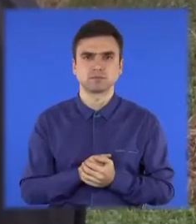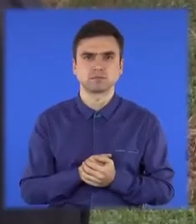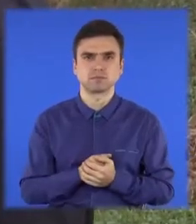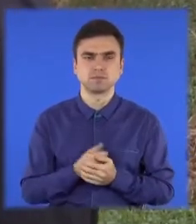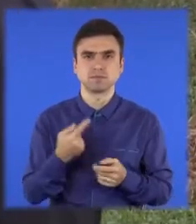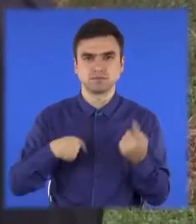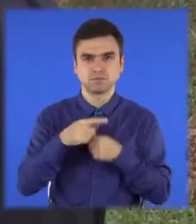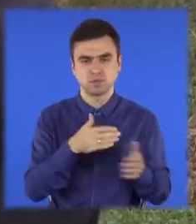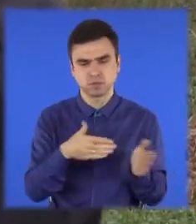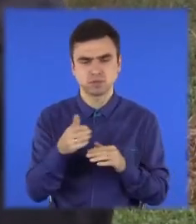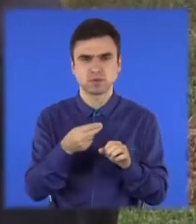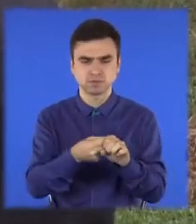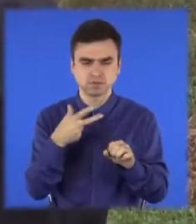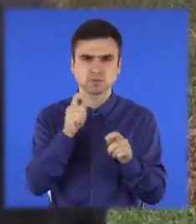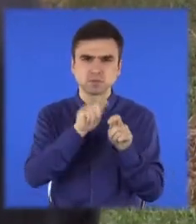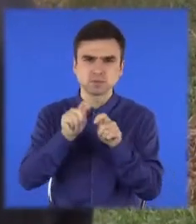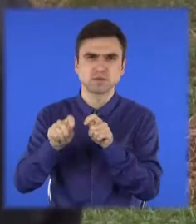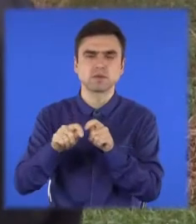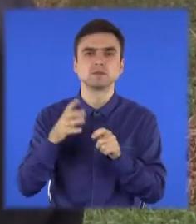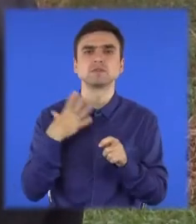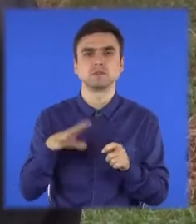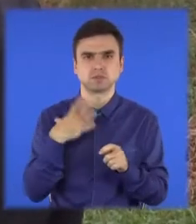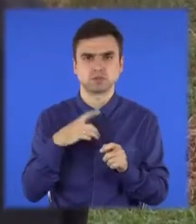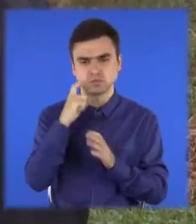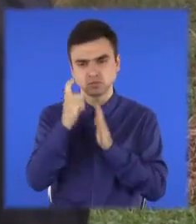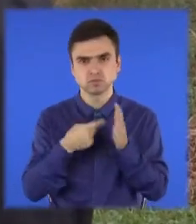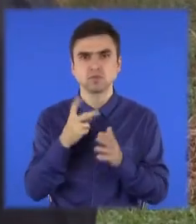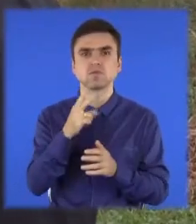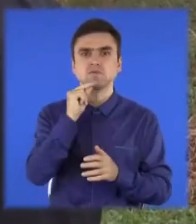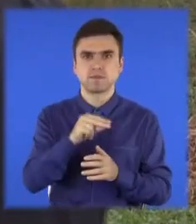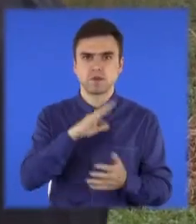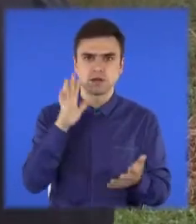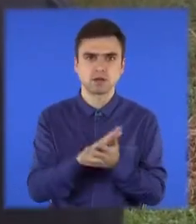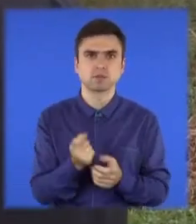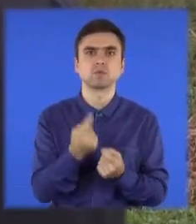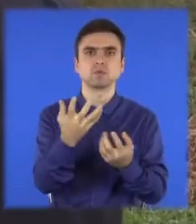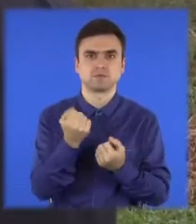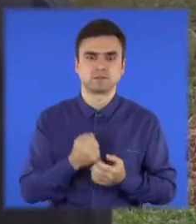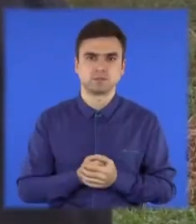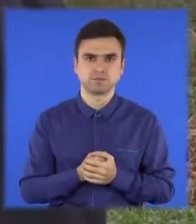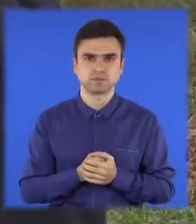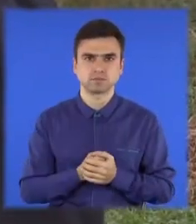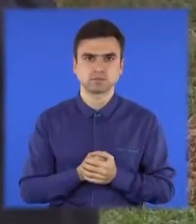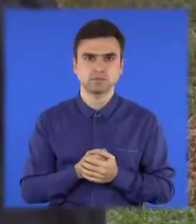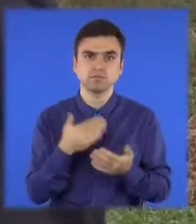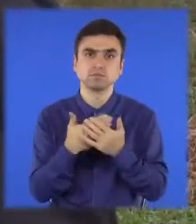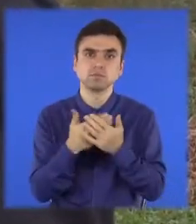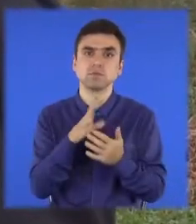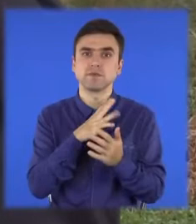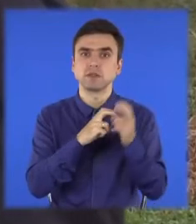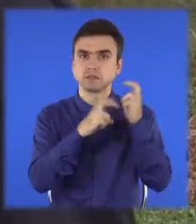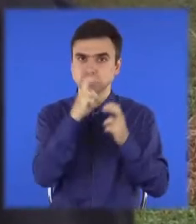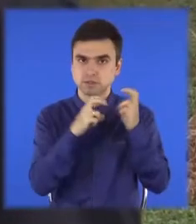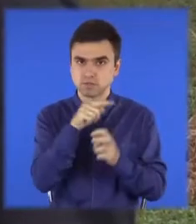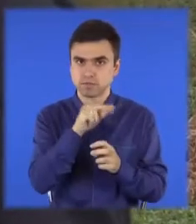вод. Тому що одне діло, що там дійсно при збросі високомінералізованих вод, а друге діло – це